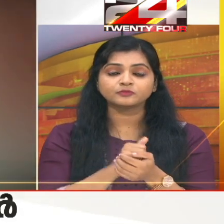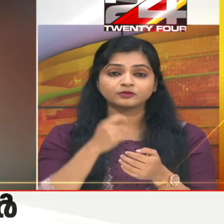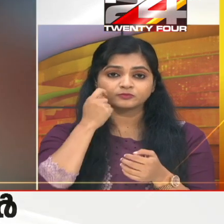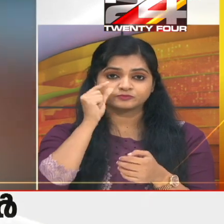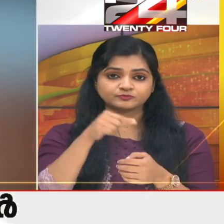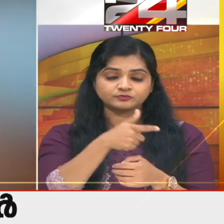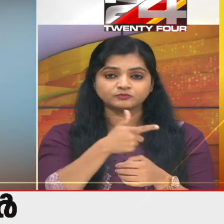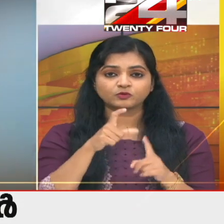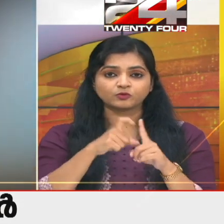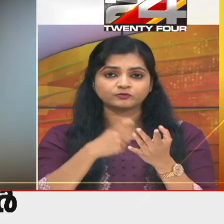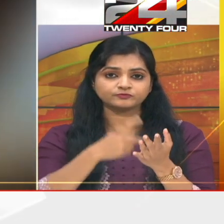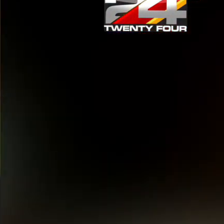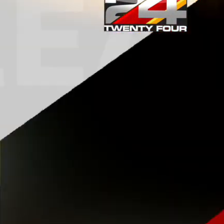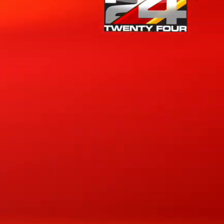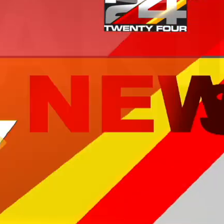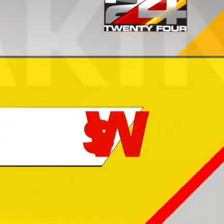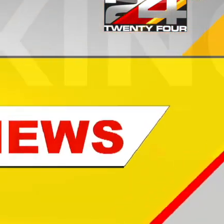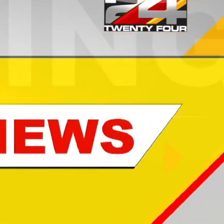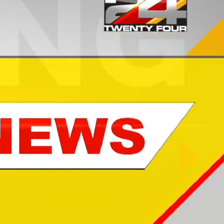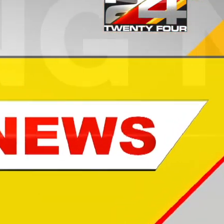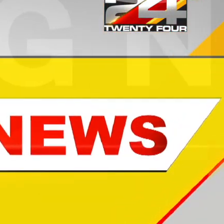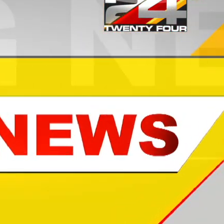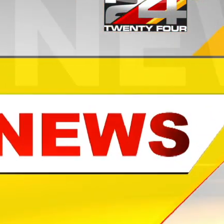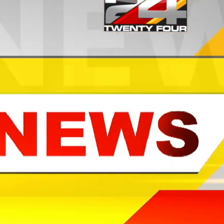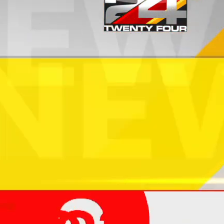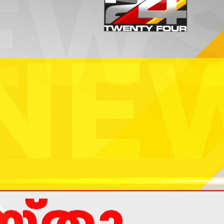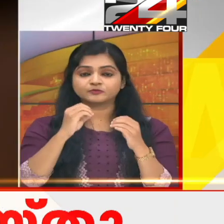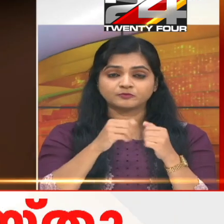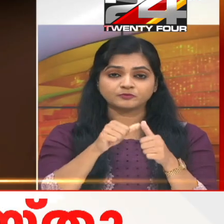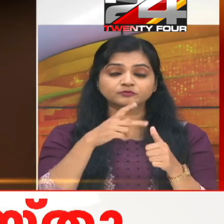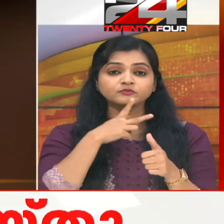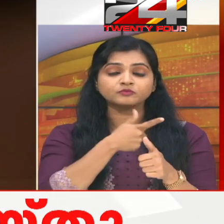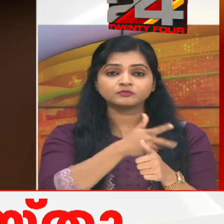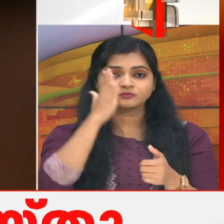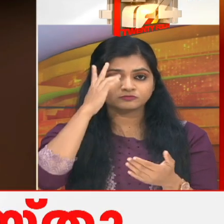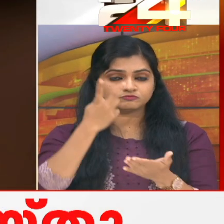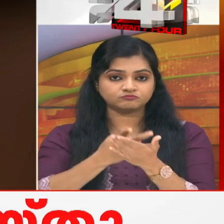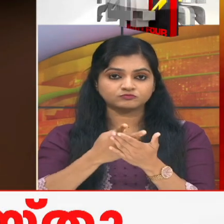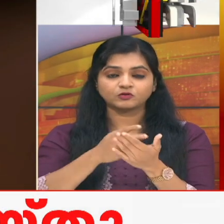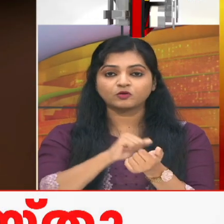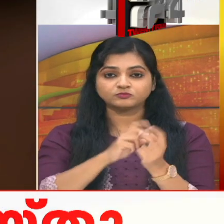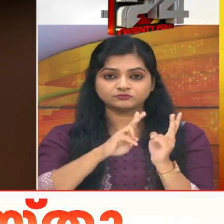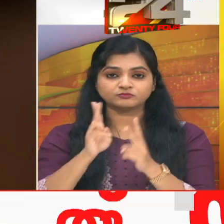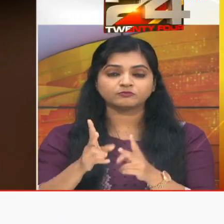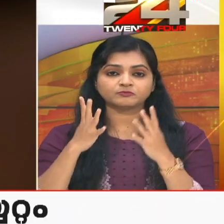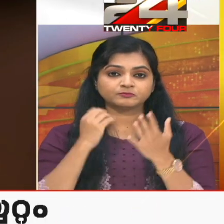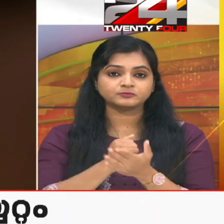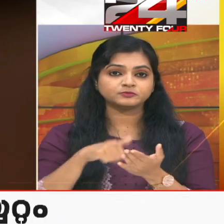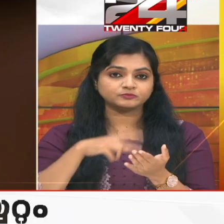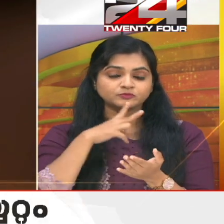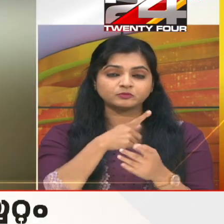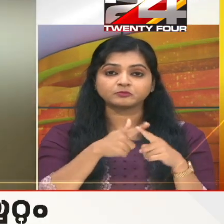പരിശോധിച്ചതിന് ശേഷം ഡ്യൂട്ടിയിലുണ്ടായിരുന്ന ഡോക്ടർ ശോഭ ഇയാളോട് അഡ്മിറ്റ് ആവണമെന്ന് ആവശ്യപ്പെട്ടു. ഇത് കേട്ട ഉടനെ ഇയാൾ അക്രമാസക്തനാകുകയായിരുന്നു